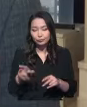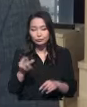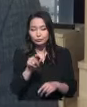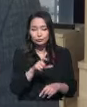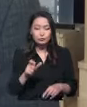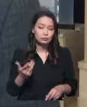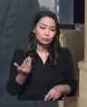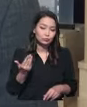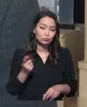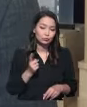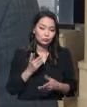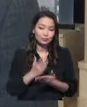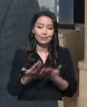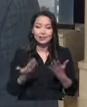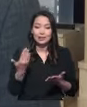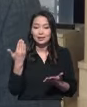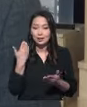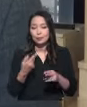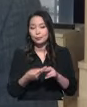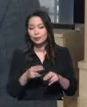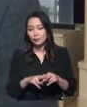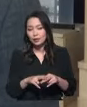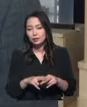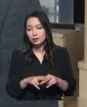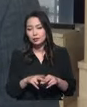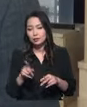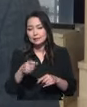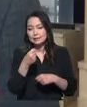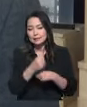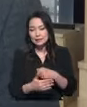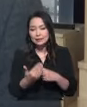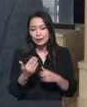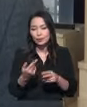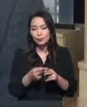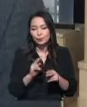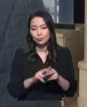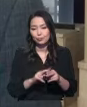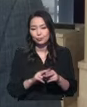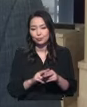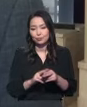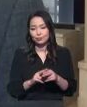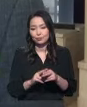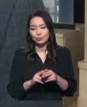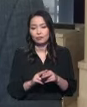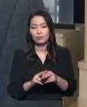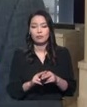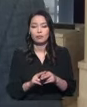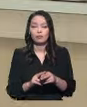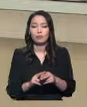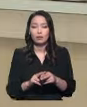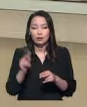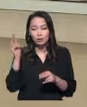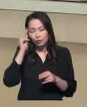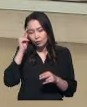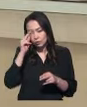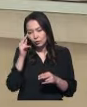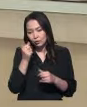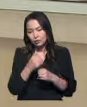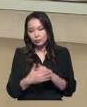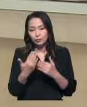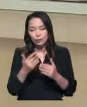смотреть, то у нас в микрорайоне Пришахтинск нету таких центров притяжения. То есть крупный, по сути,